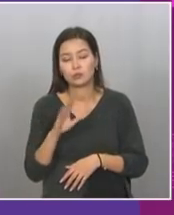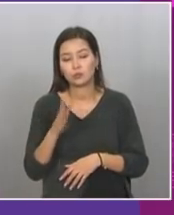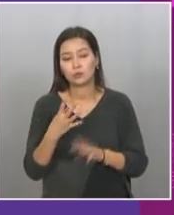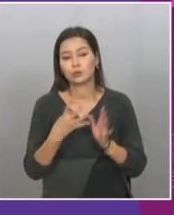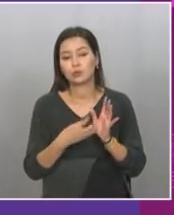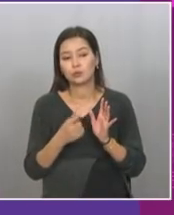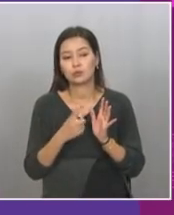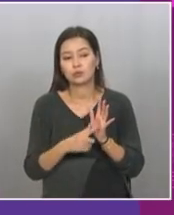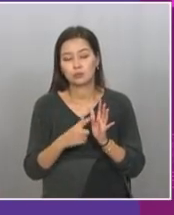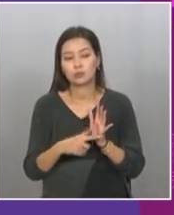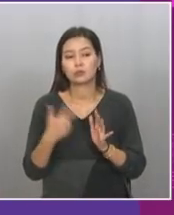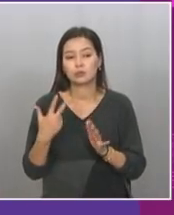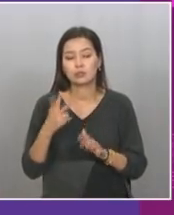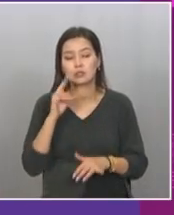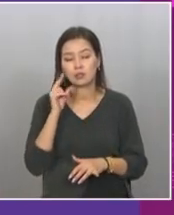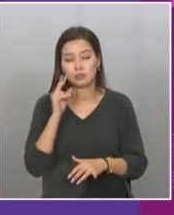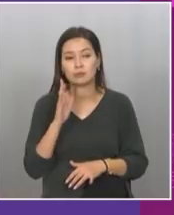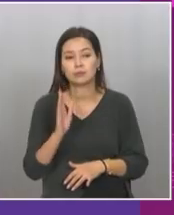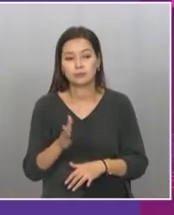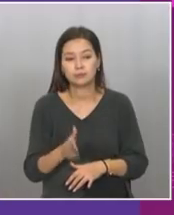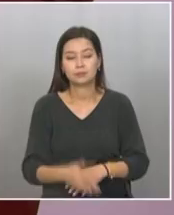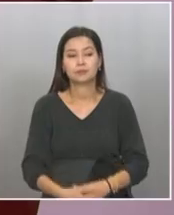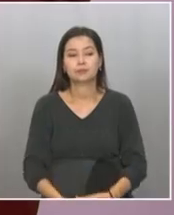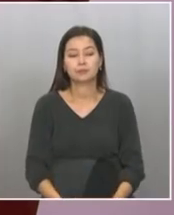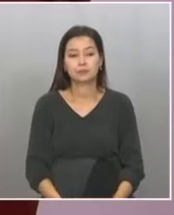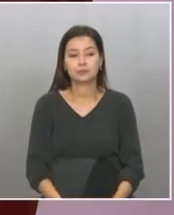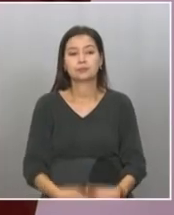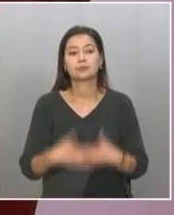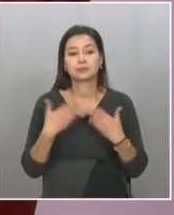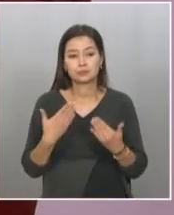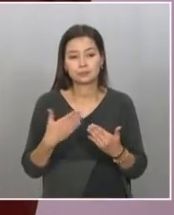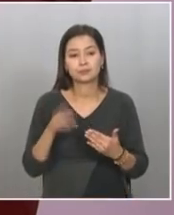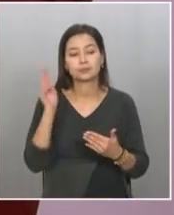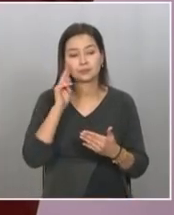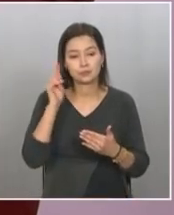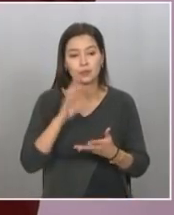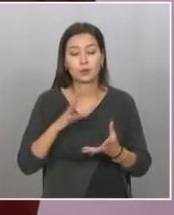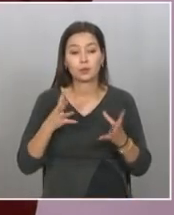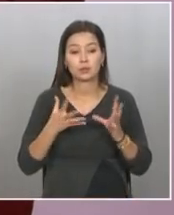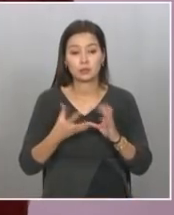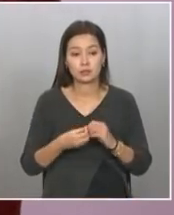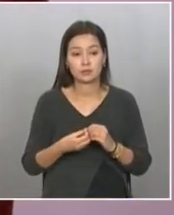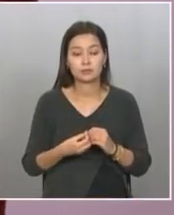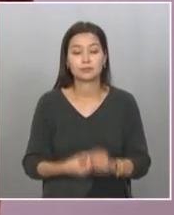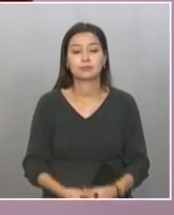мәні 973-ке тең болады. Сонымен сабақты